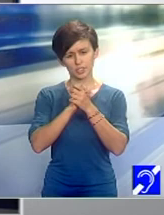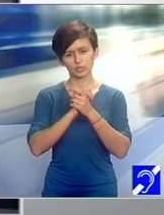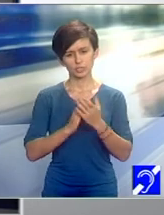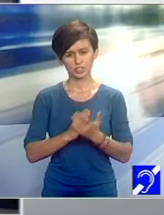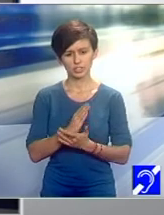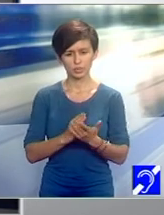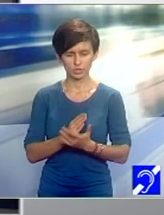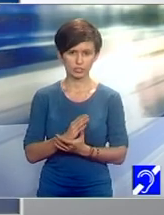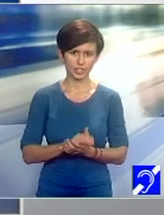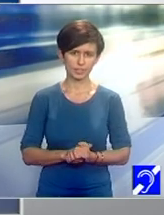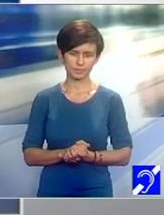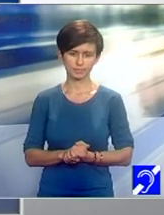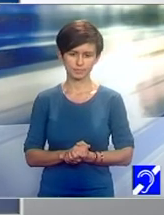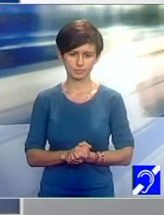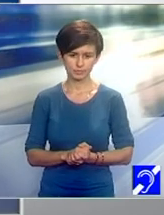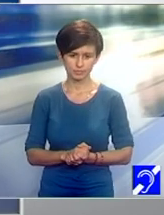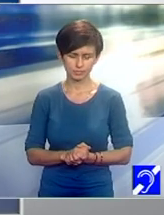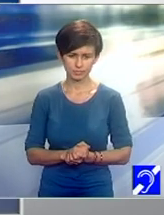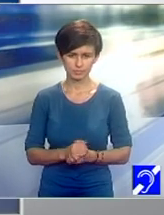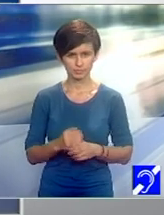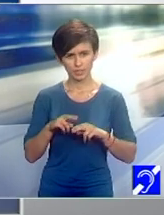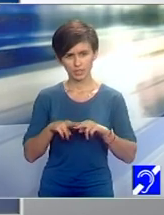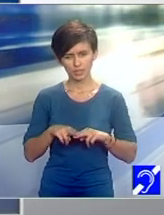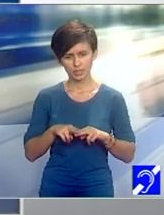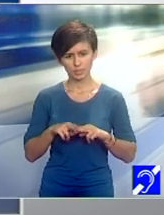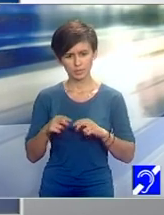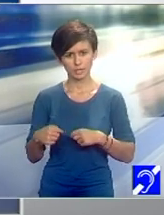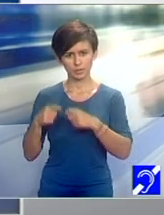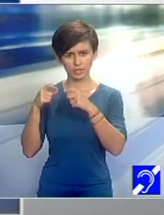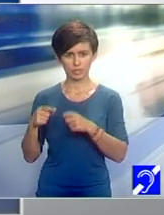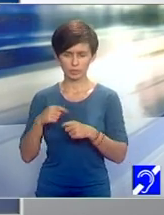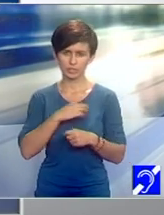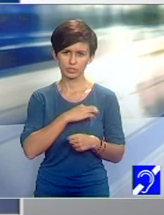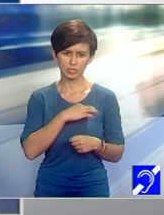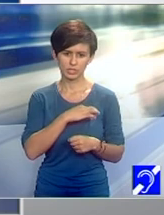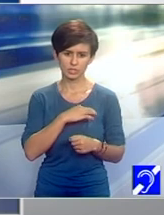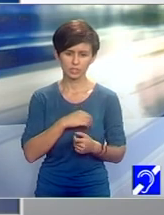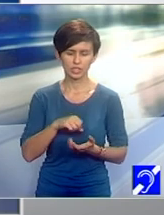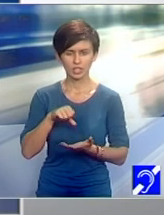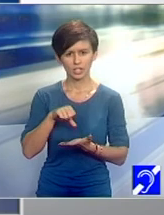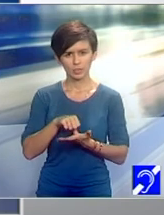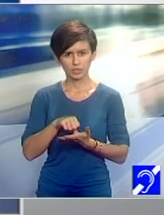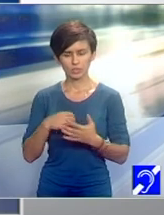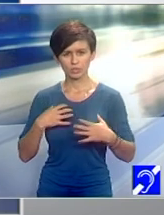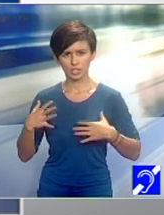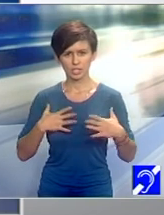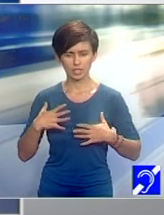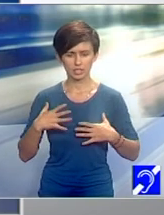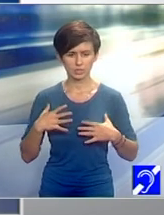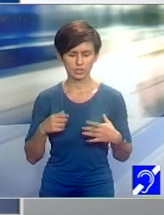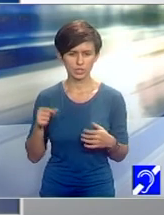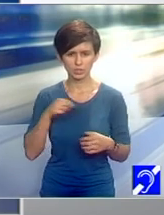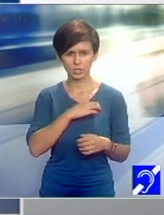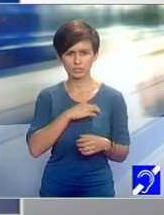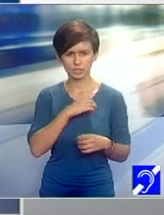Mulțumim. Stimați telespectatori, să rămânem în mediul studențesc, mai exact în mijlocul actorilor studenți din România și